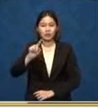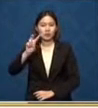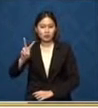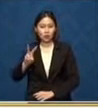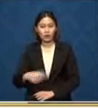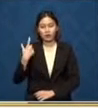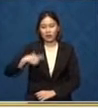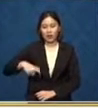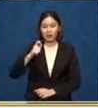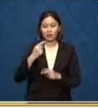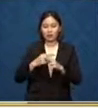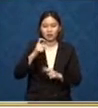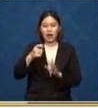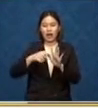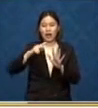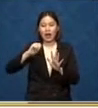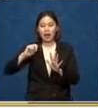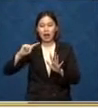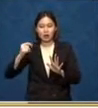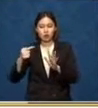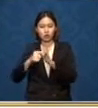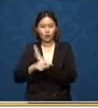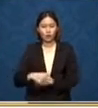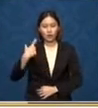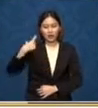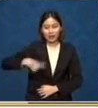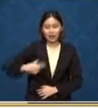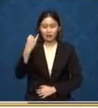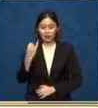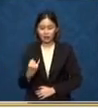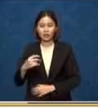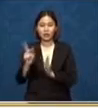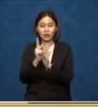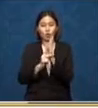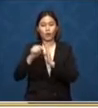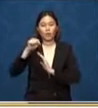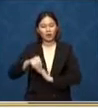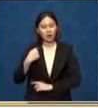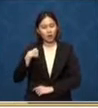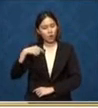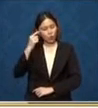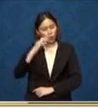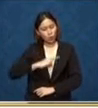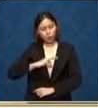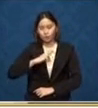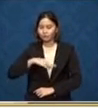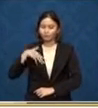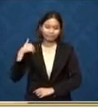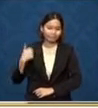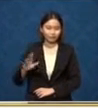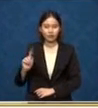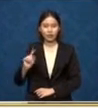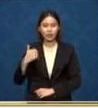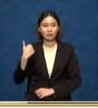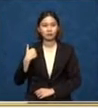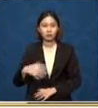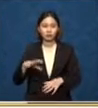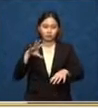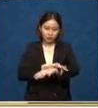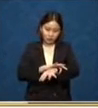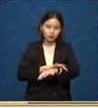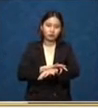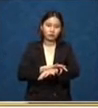อานนท์ที่เป็นทั้งทนายและจำเลยในคดีนี้สิ่งที่เป็นภาพบาดตาบาดใจดิฉันคือมีกุญแจข้อ